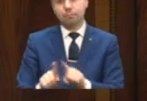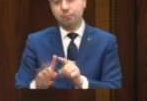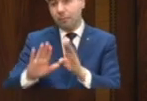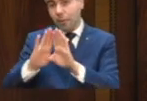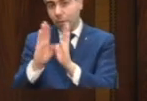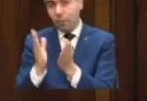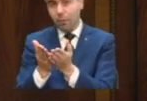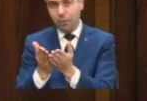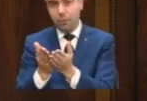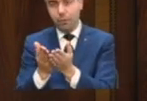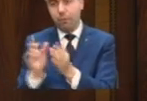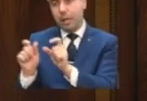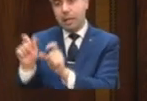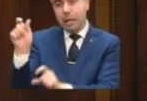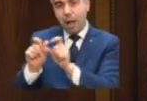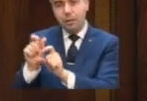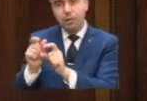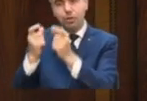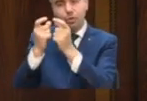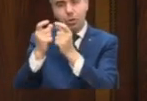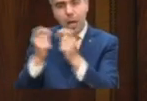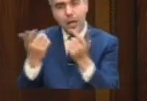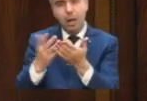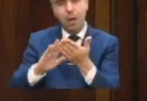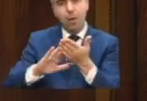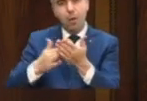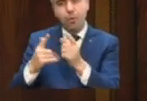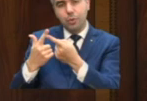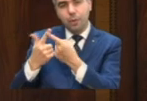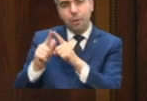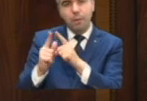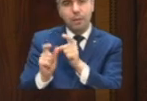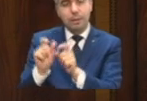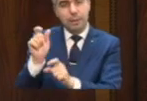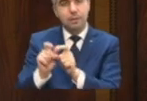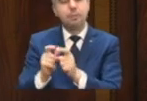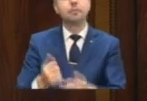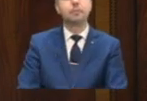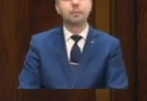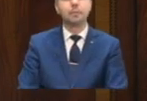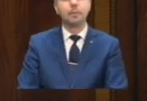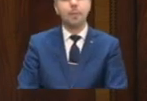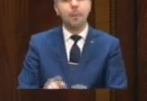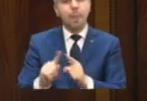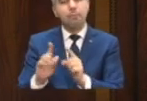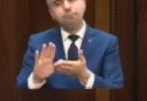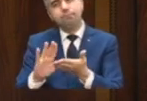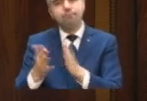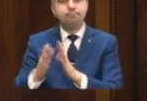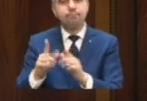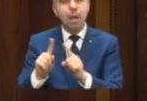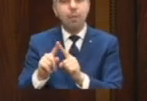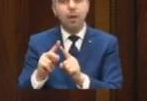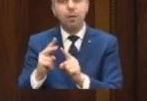كيجعل ان الناس اللي عندهم المقاولات وفي القطاع المقنن والمنظم كيحسوا كانهم جوج تلاميذ داخلين